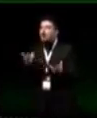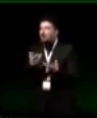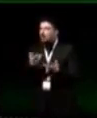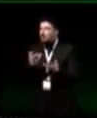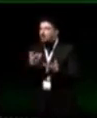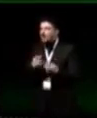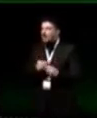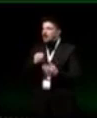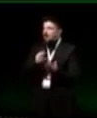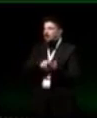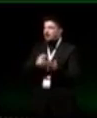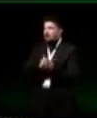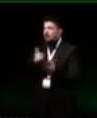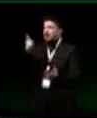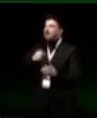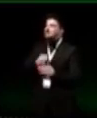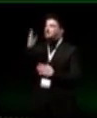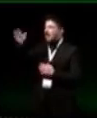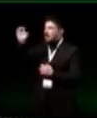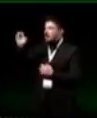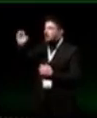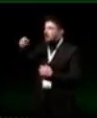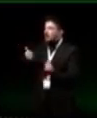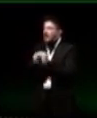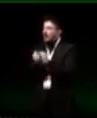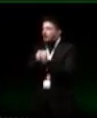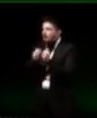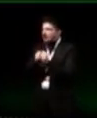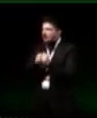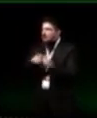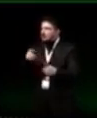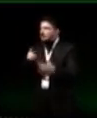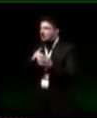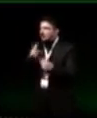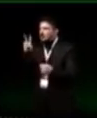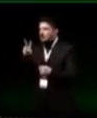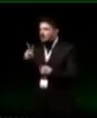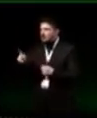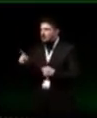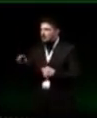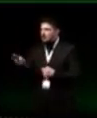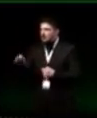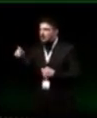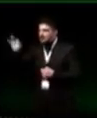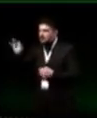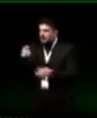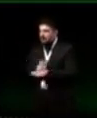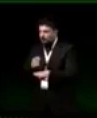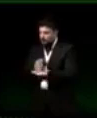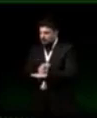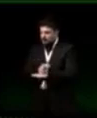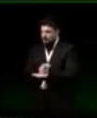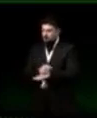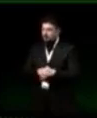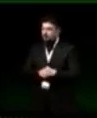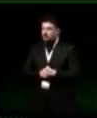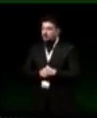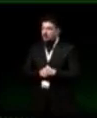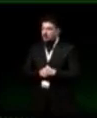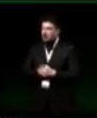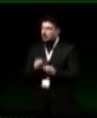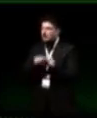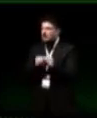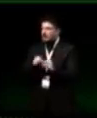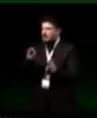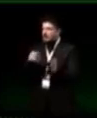andrà in Europa a fare la battaglia per il 2,9 sul deficit, come farà la battaglia per avere 40 miliardi di riduzione delle